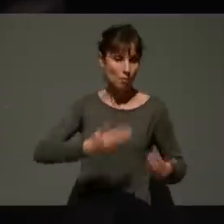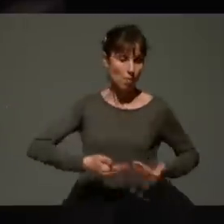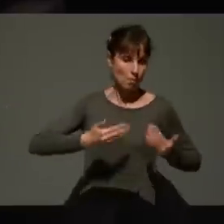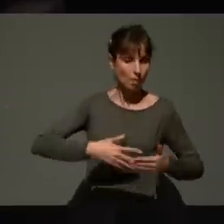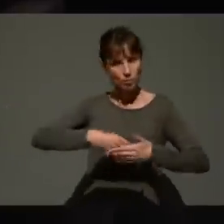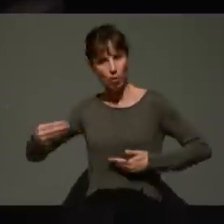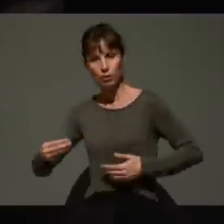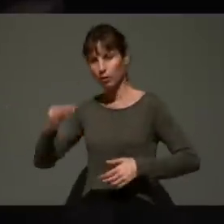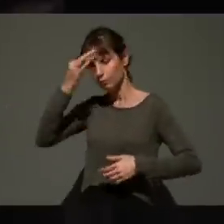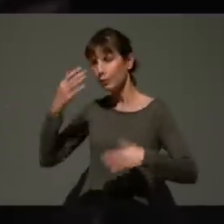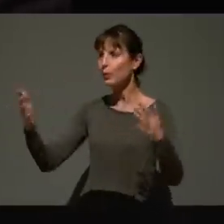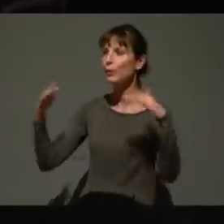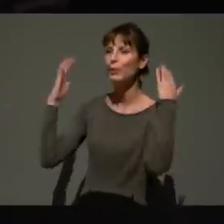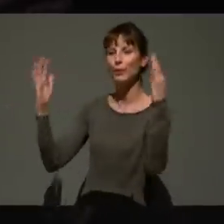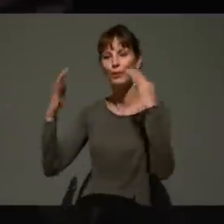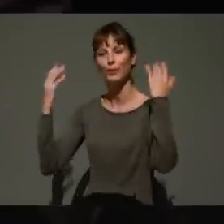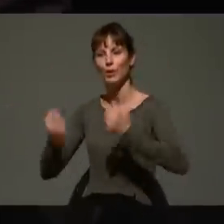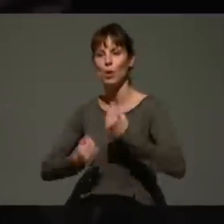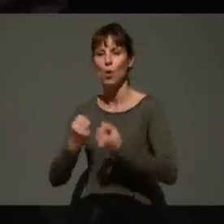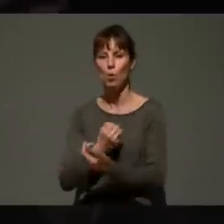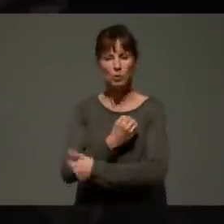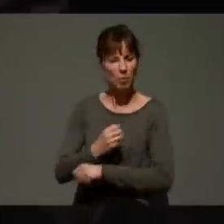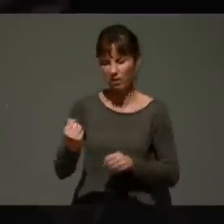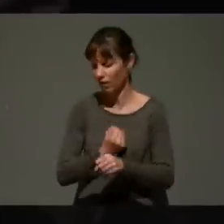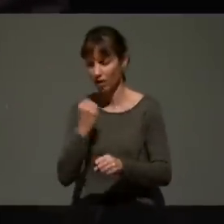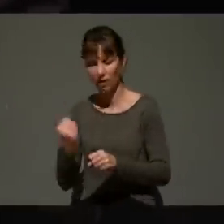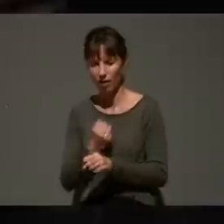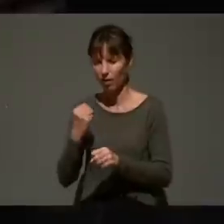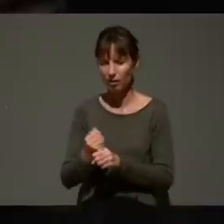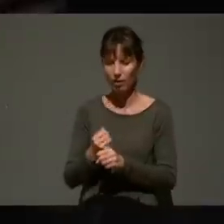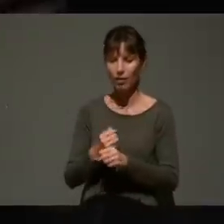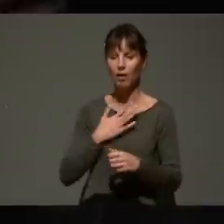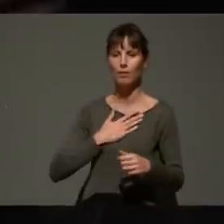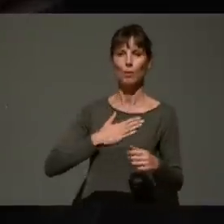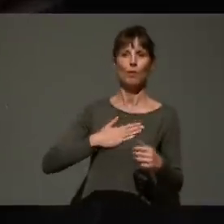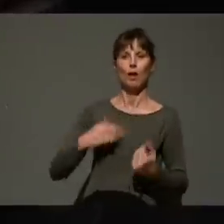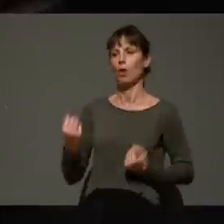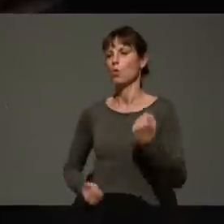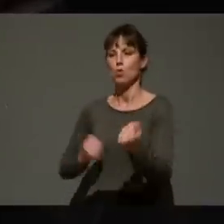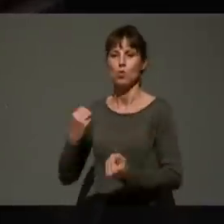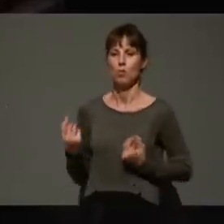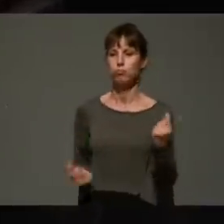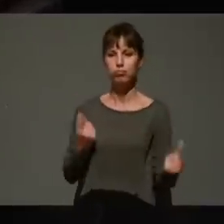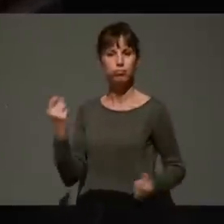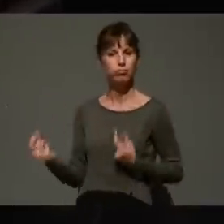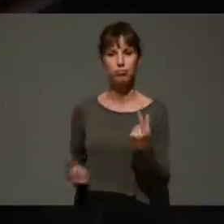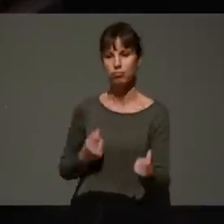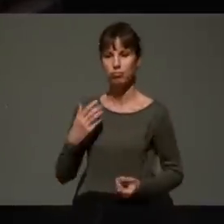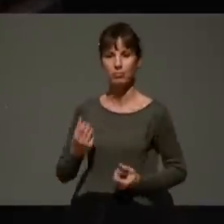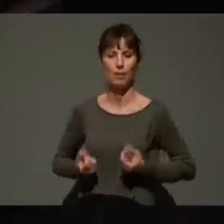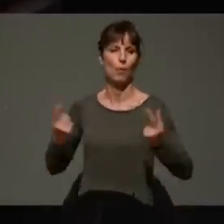qui ont eu une semaine très chargée et on sait très bien qu'avoir une activité physique, ça fait du